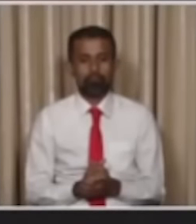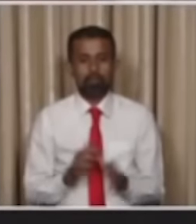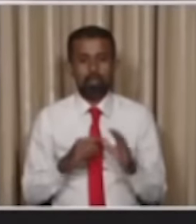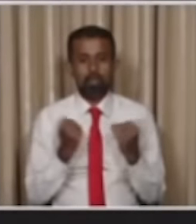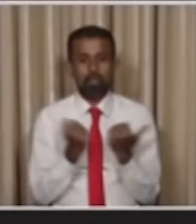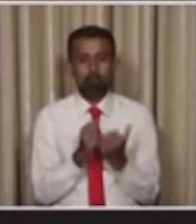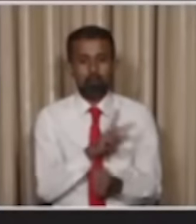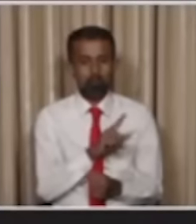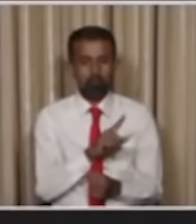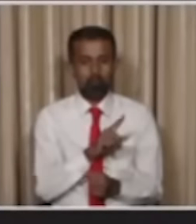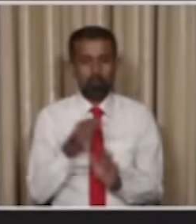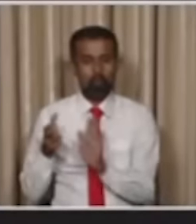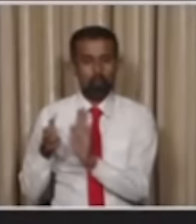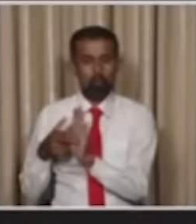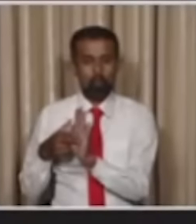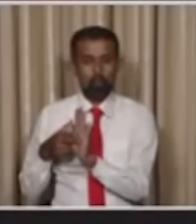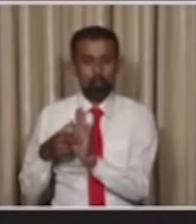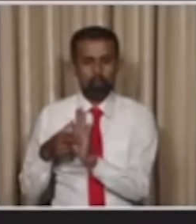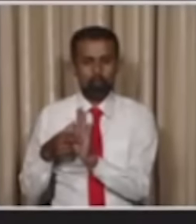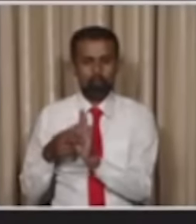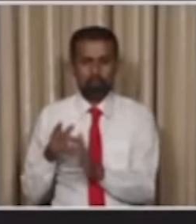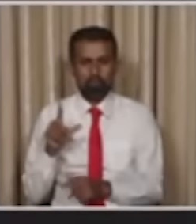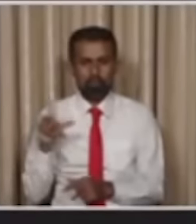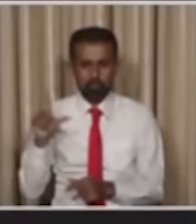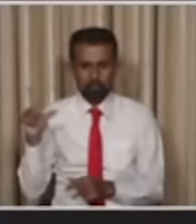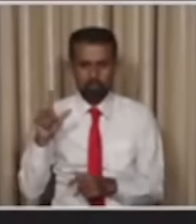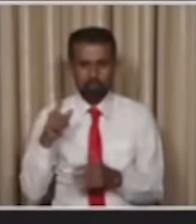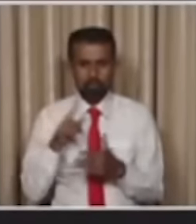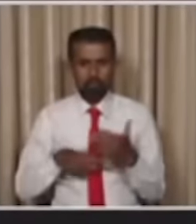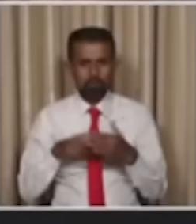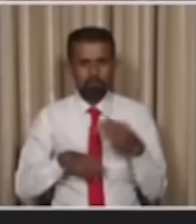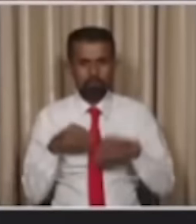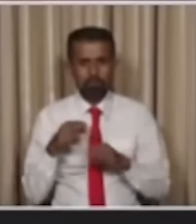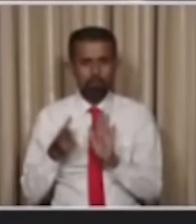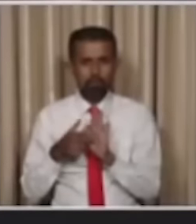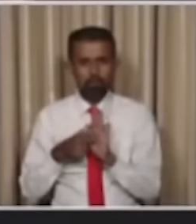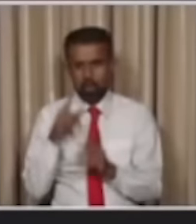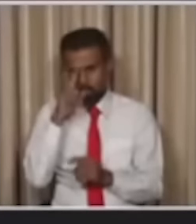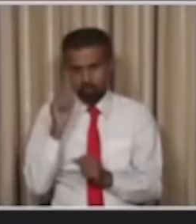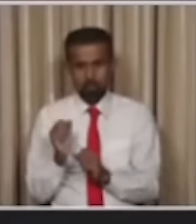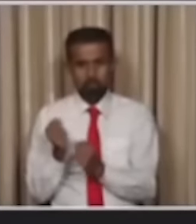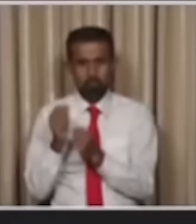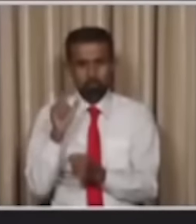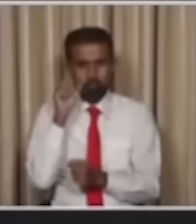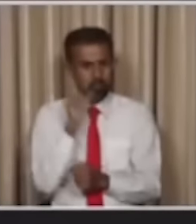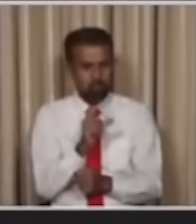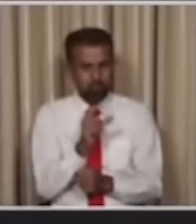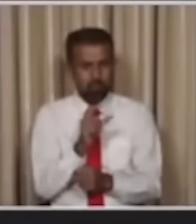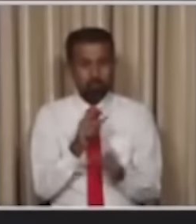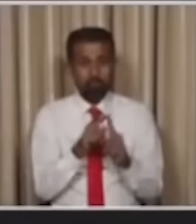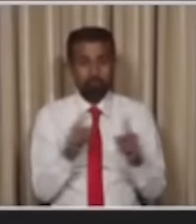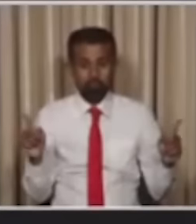අප්‍රේල් 21 සිට නොවැම්බර් අවමාශයෙන් 17 චන්ද තිබ්බේ. නොවැම්බර් මාසේ මුල වෙනකම් බැලුවත් සැලකිය යුතු